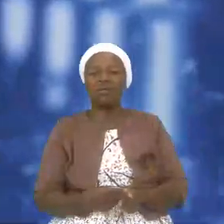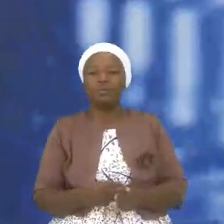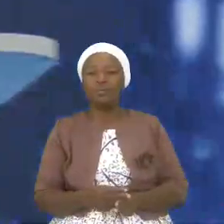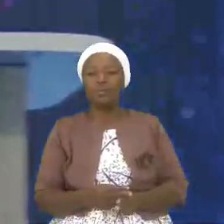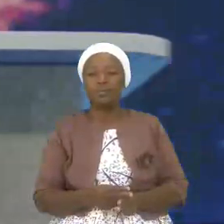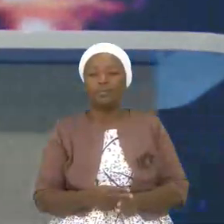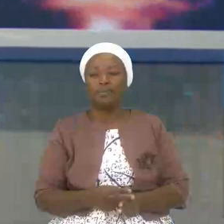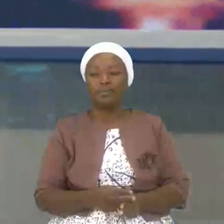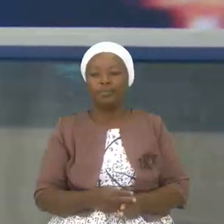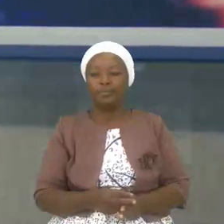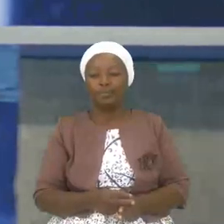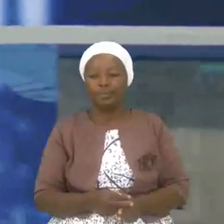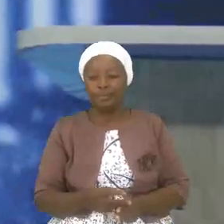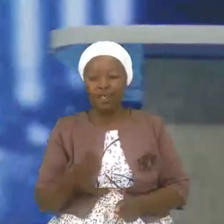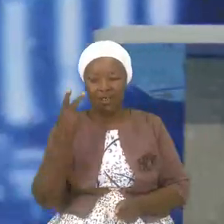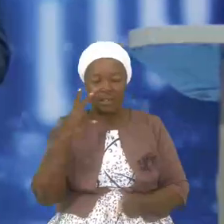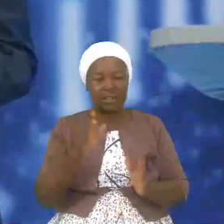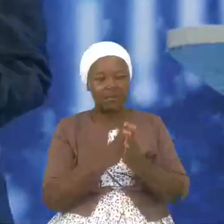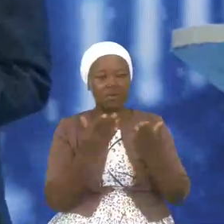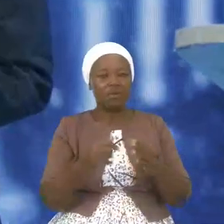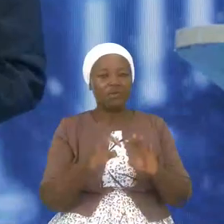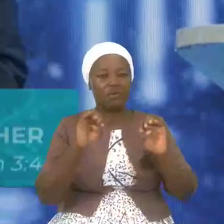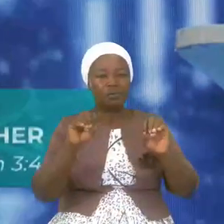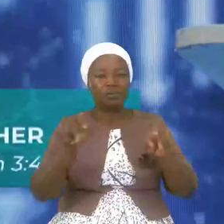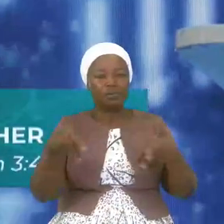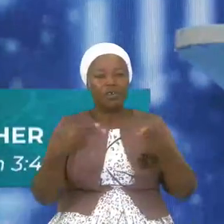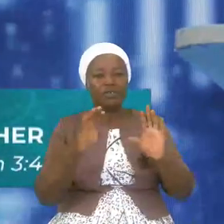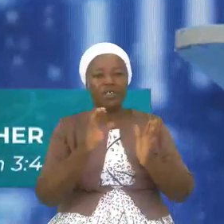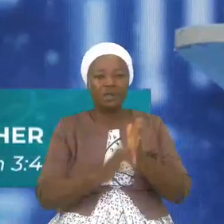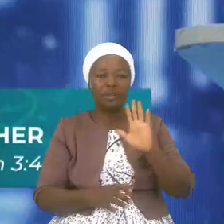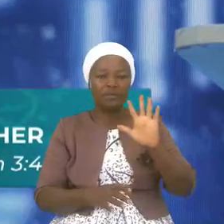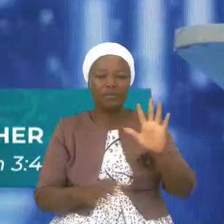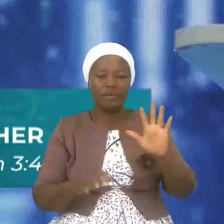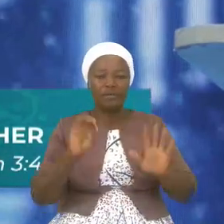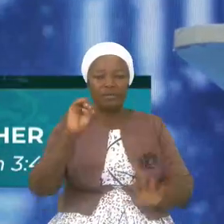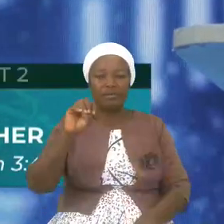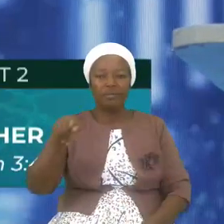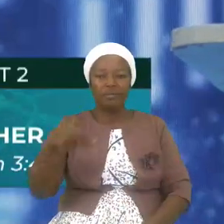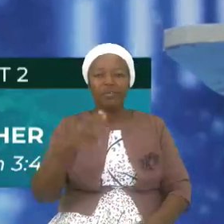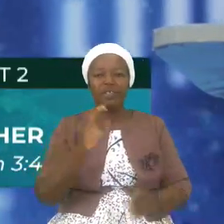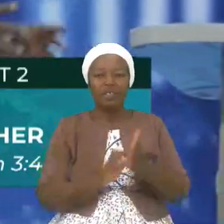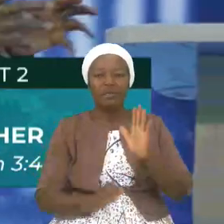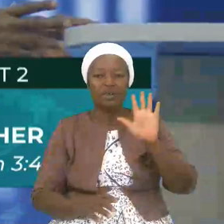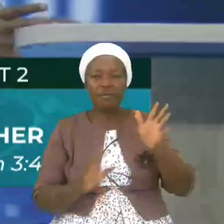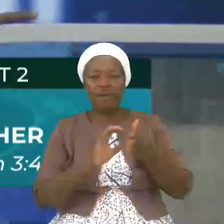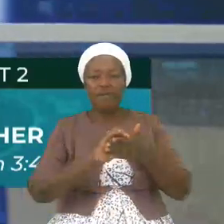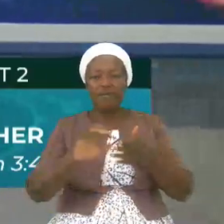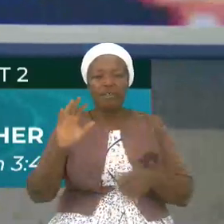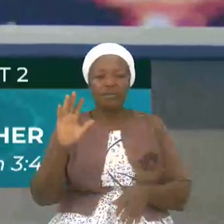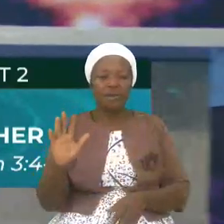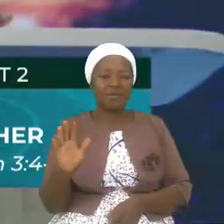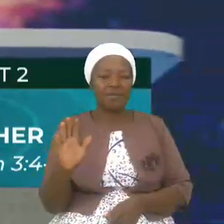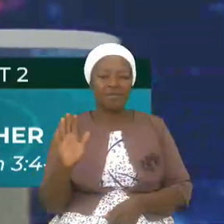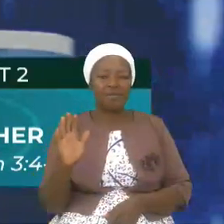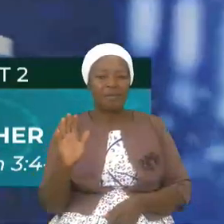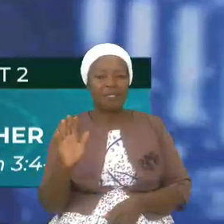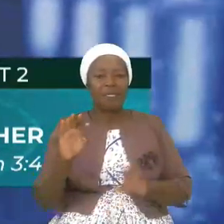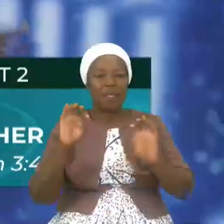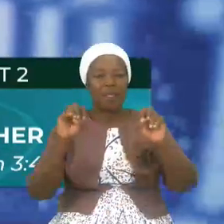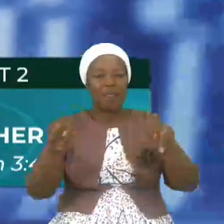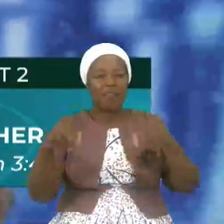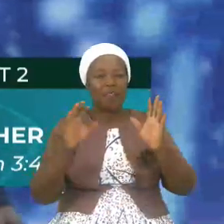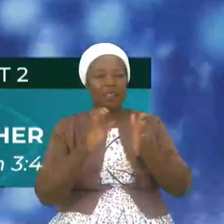Jésus. Voyons Éphésiens chapitre 5. Verset 5, Éphésiens 5,